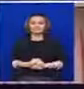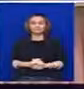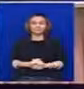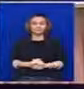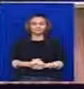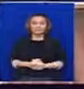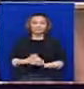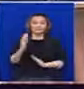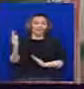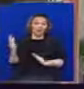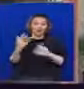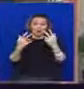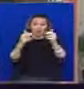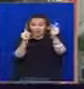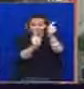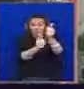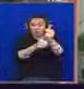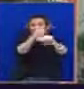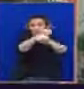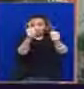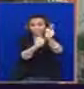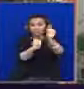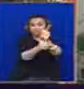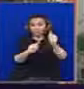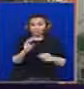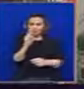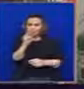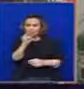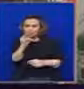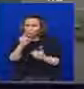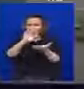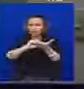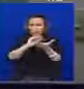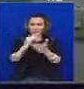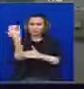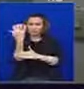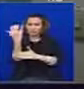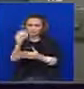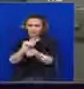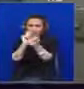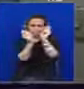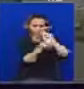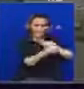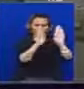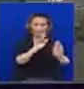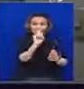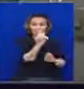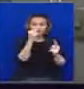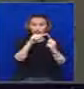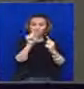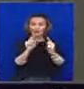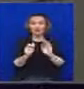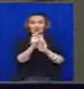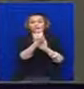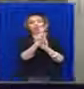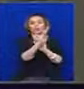นายประวินพัฒนพงษ์รองอธิบดีกรมประชาสัมพันธ์ลงพื้นที่ตรวจการติดตั้งระบบส่งโทรทัศน์จากระบบอนาล็อกสู่ระบบดิจิตอลที่จังหวัดอุบลราชธานี